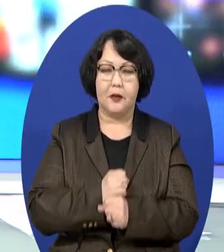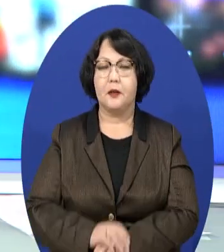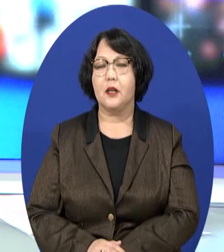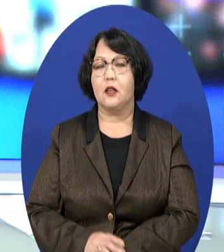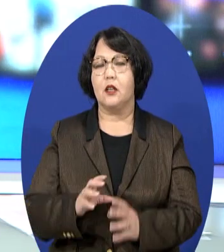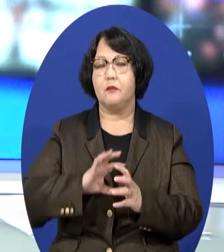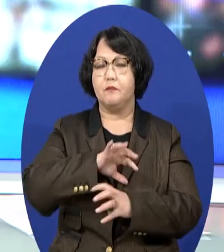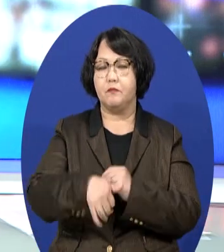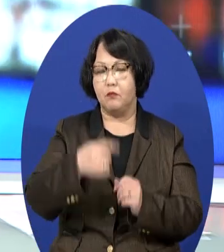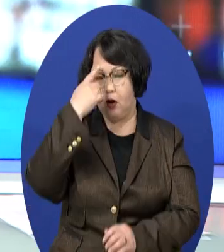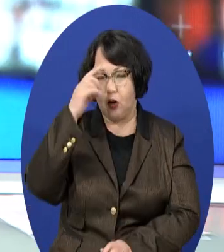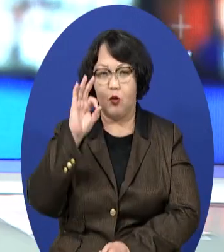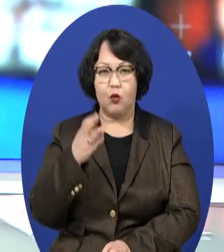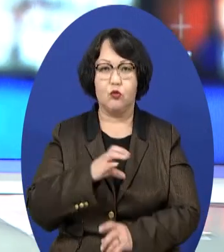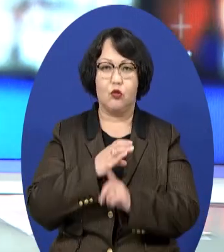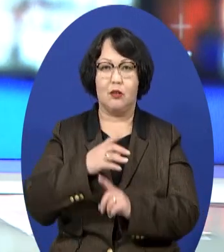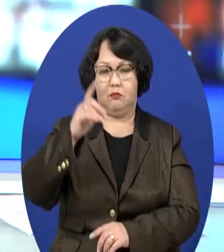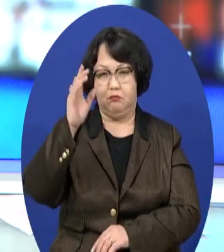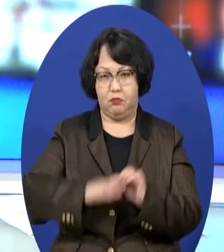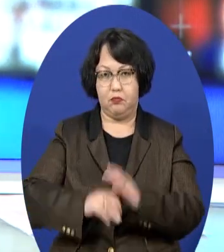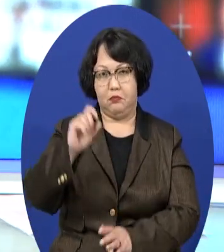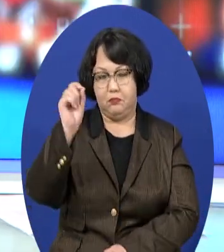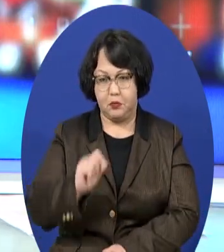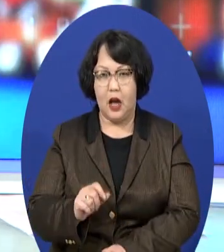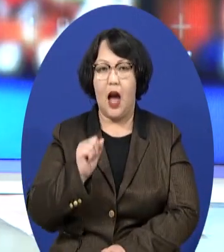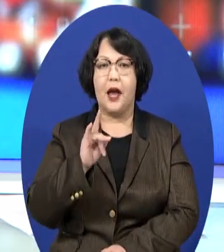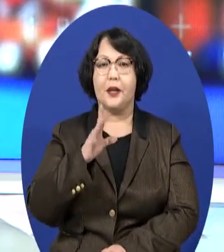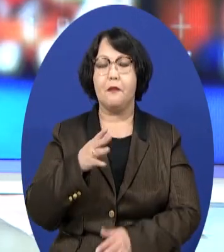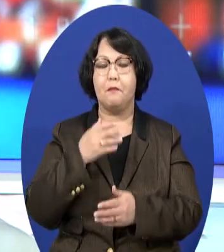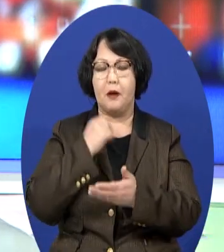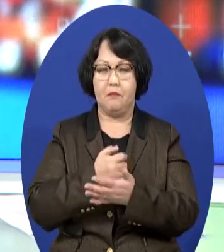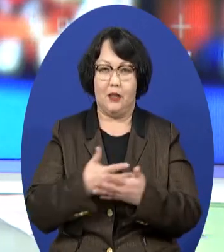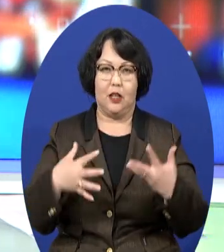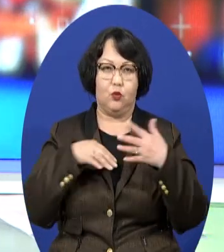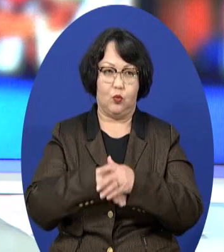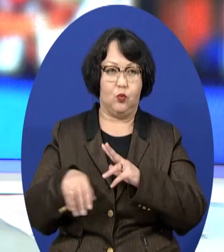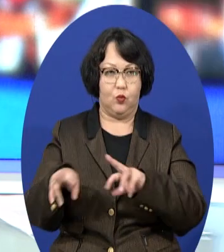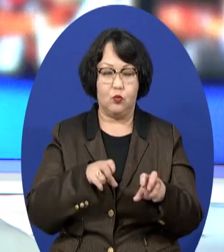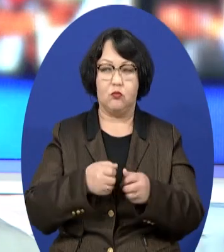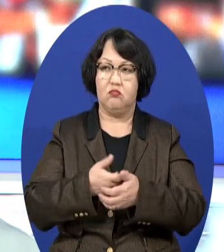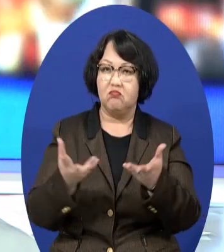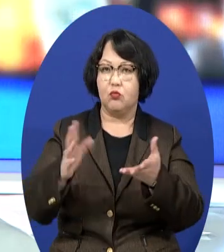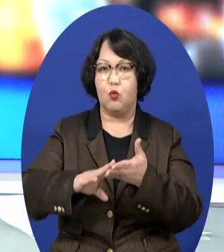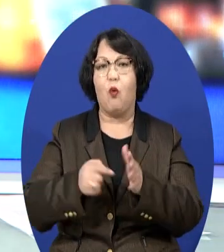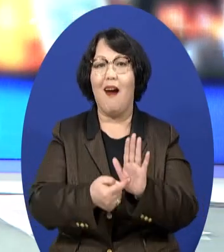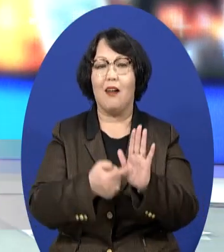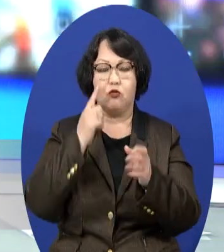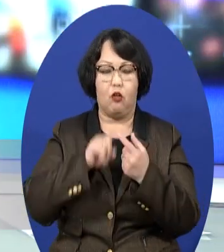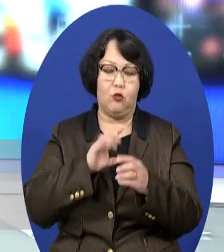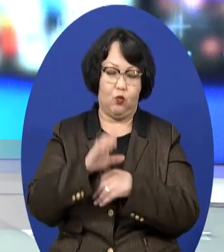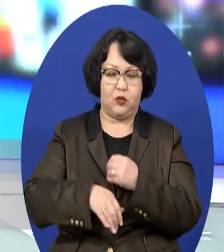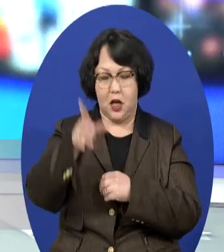Дэлхийд тархсан Монгол Өв тэр дундаа гар бичмэл архивын баримтыг цуглуулах, судлах, цаашлаад олон төрөх зорилго бүхий олон улсын эрдэм шинжилгээний хурал